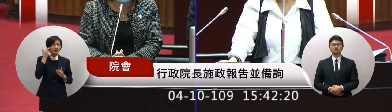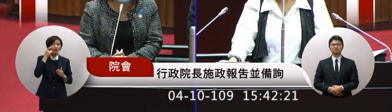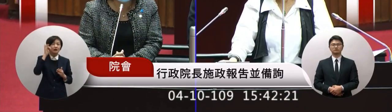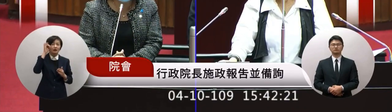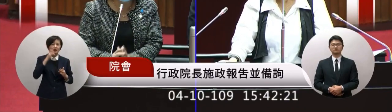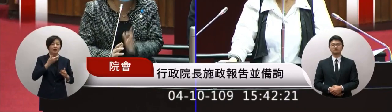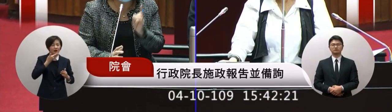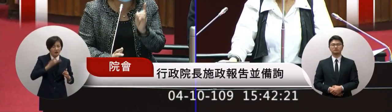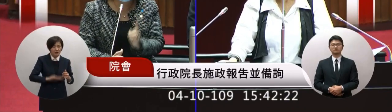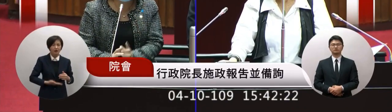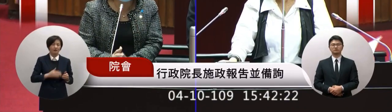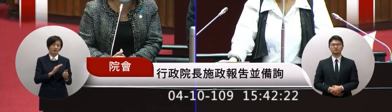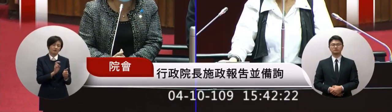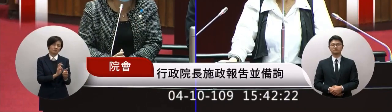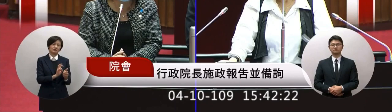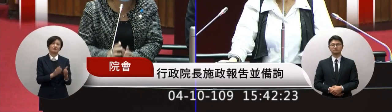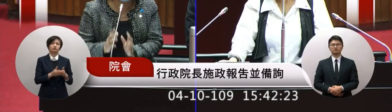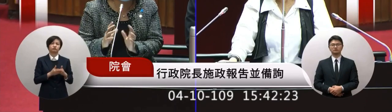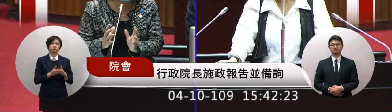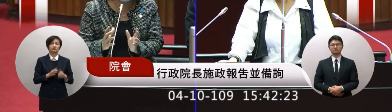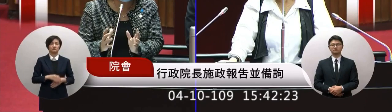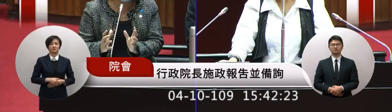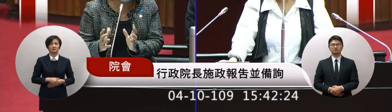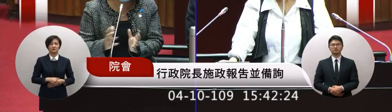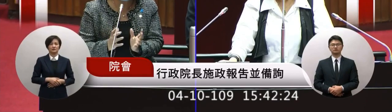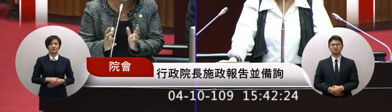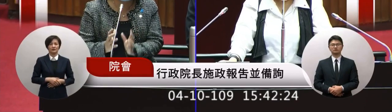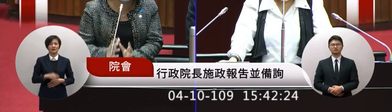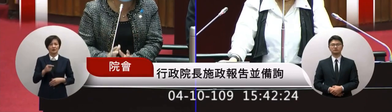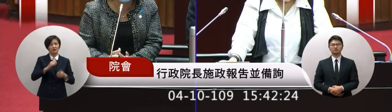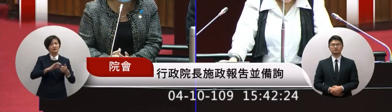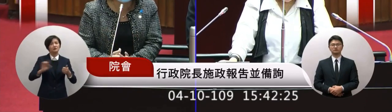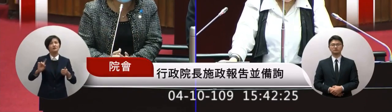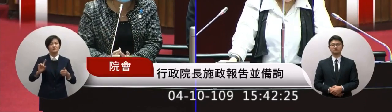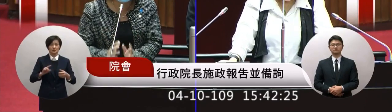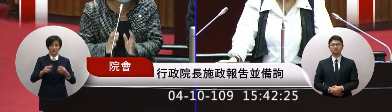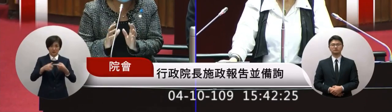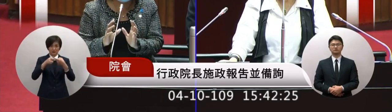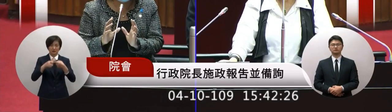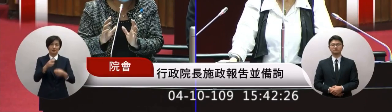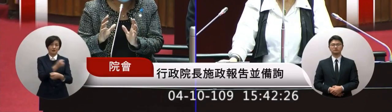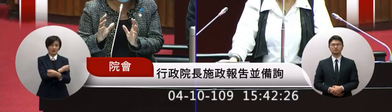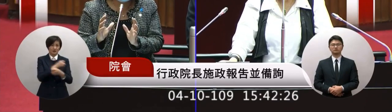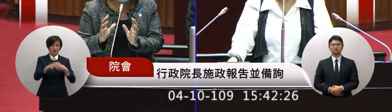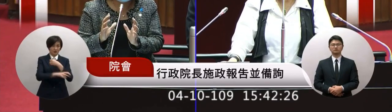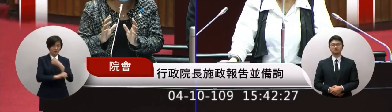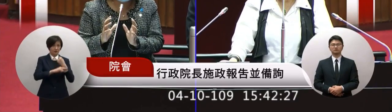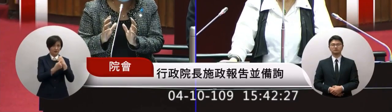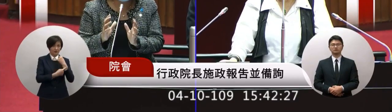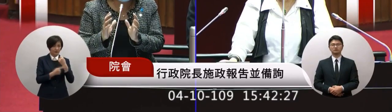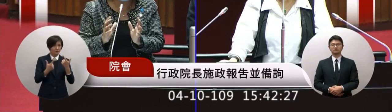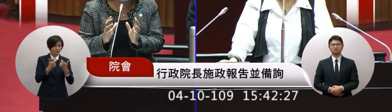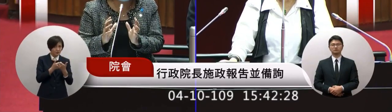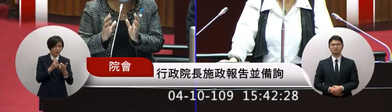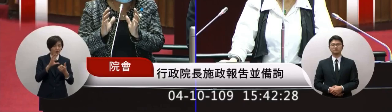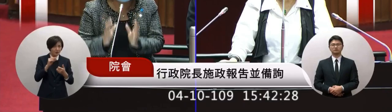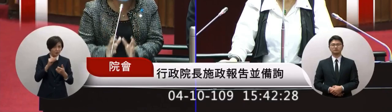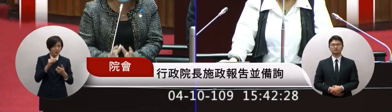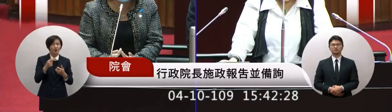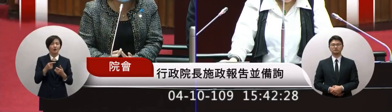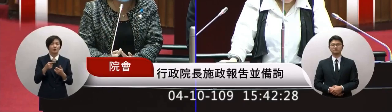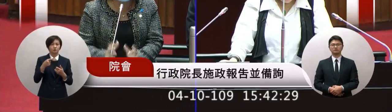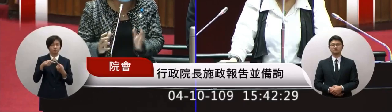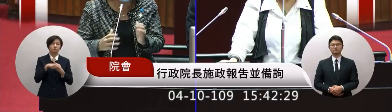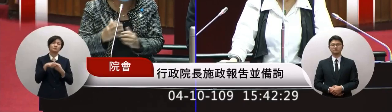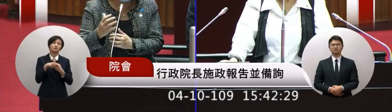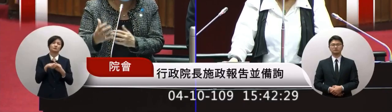障其实这一个第一个牵涉到大家都是说是不是要适用劳基法，那这个会我们是认同这样的一个方向，一定要